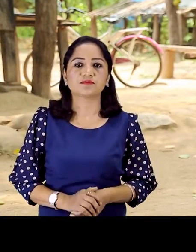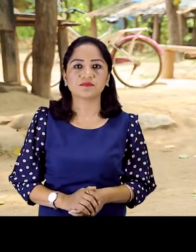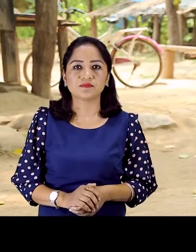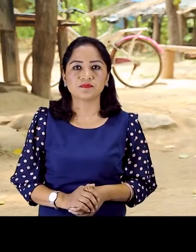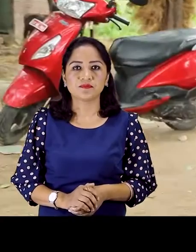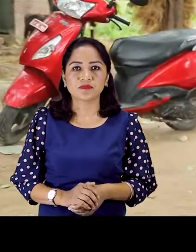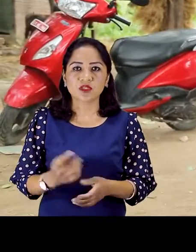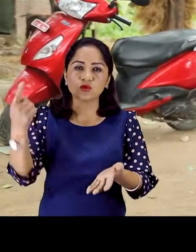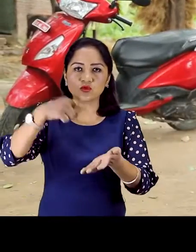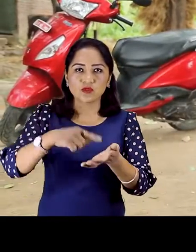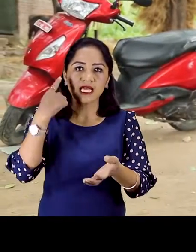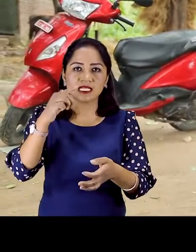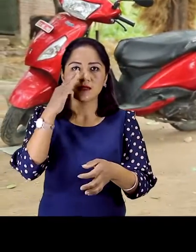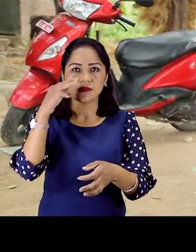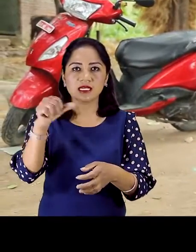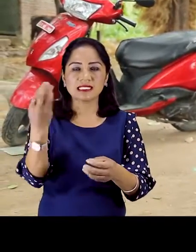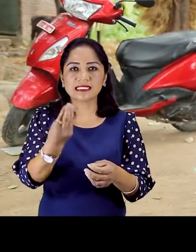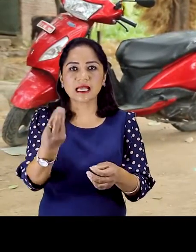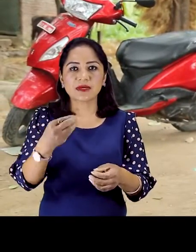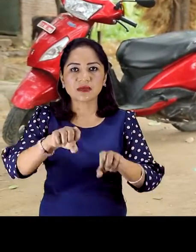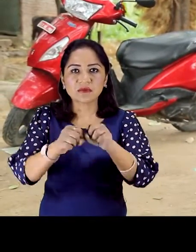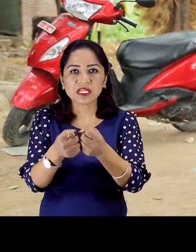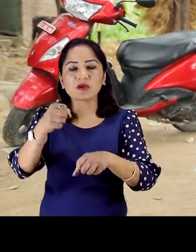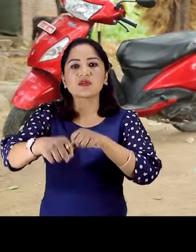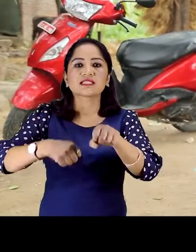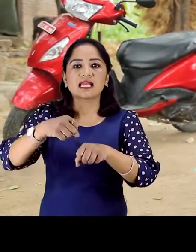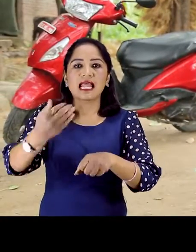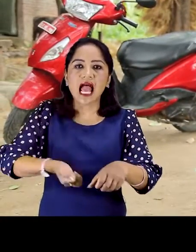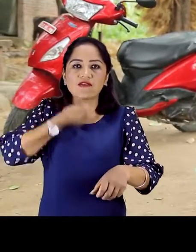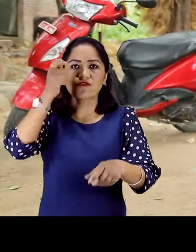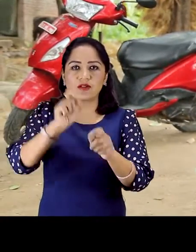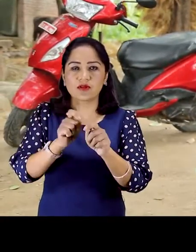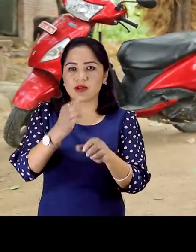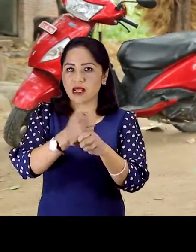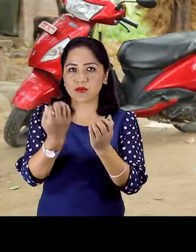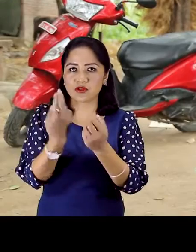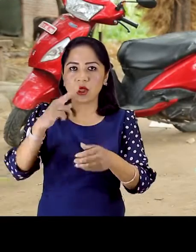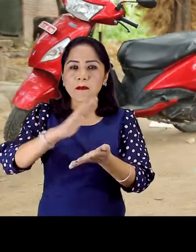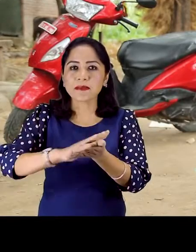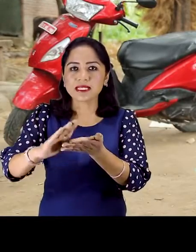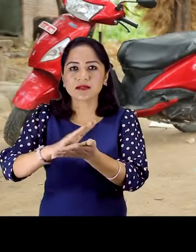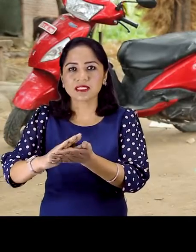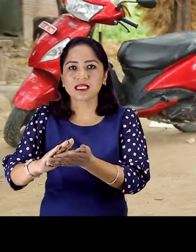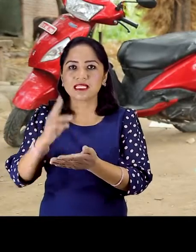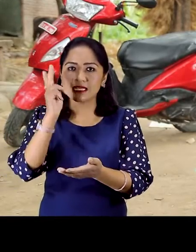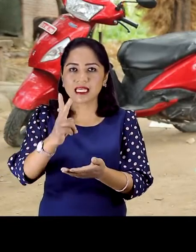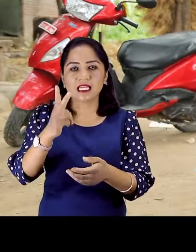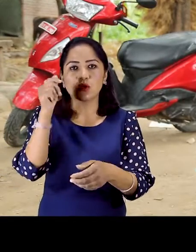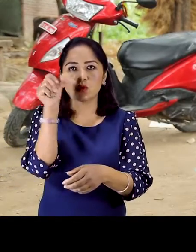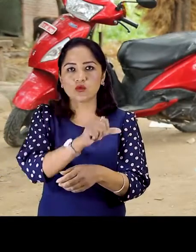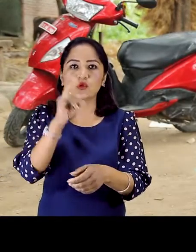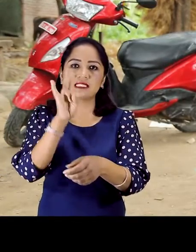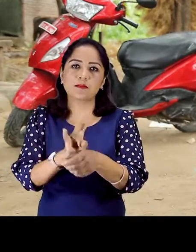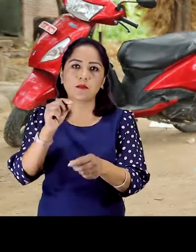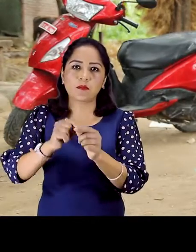छा। शुरुआत का दिन हरुमा सामानने बिगरियेको आपना साइकल आफे बनाव थे। र विस्तारे विस्तारे तहीने